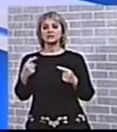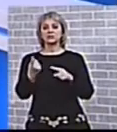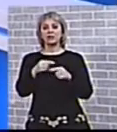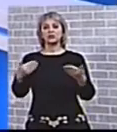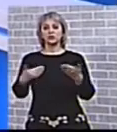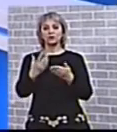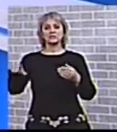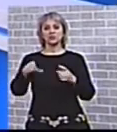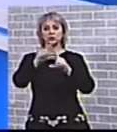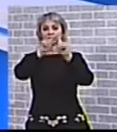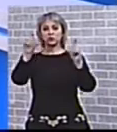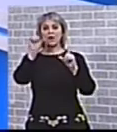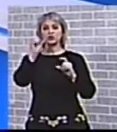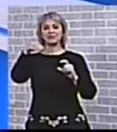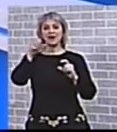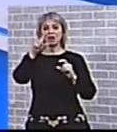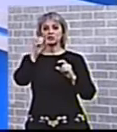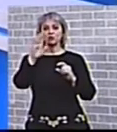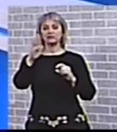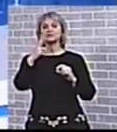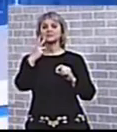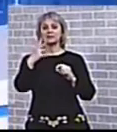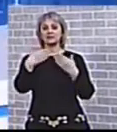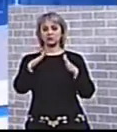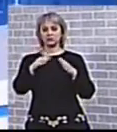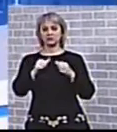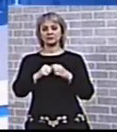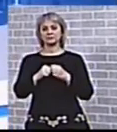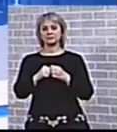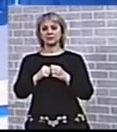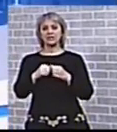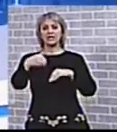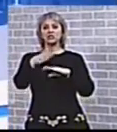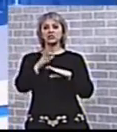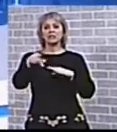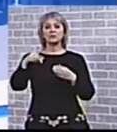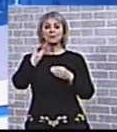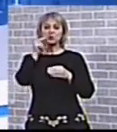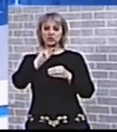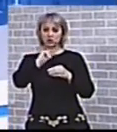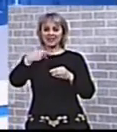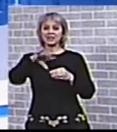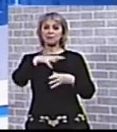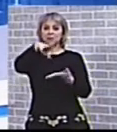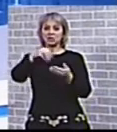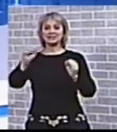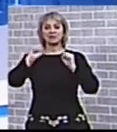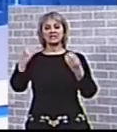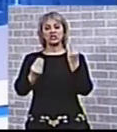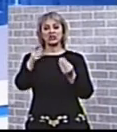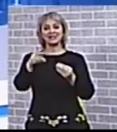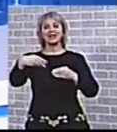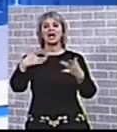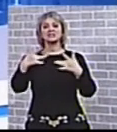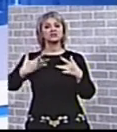Здравствуйте, это новости на Дону, в студии Артем Тарасов. Чай с печеньем и пирогами, спортивные игры, концерт